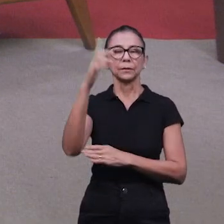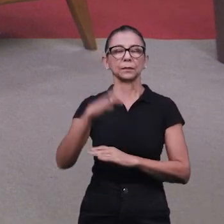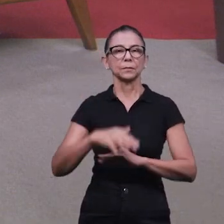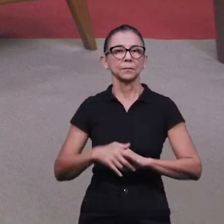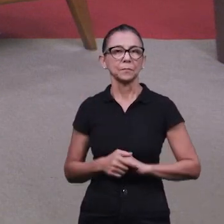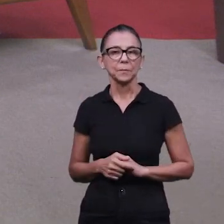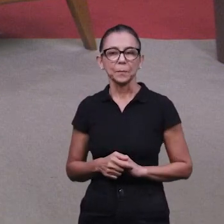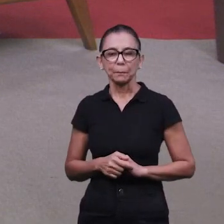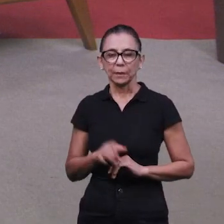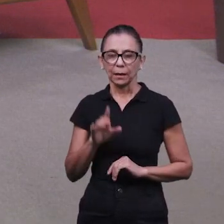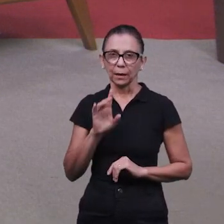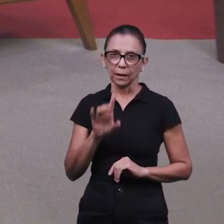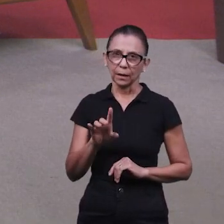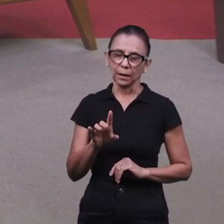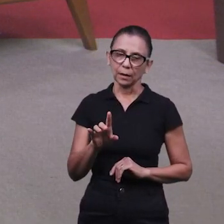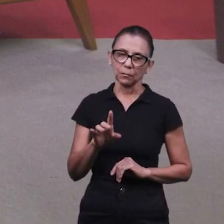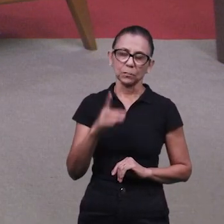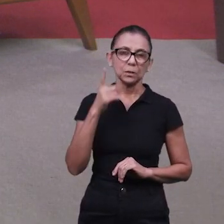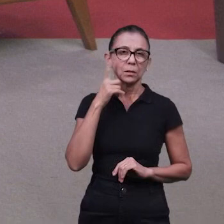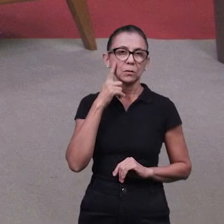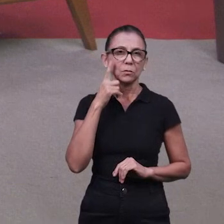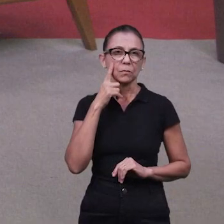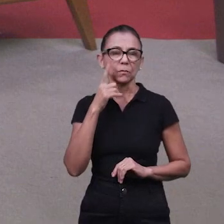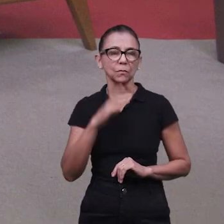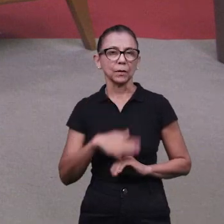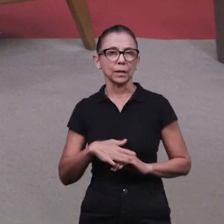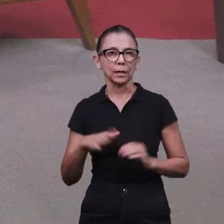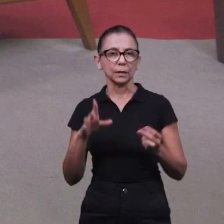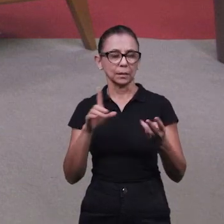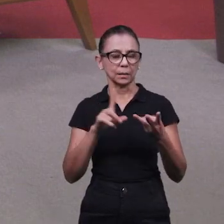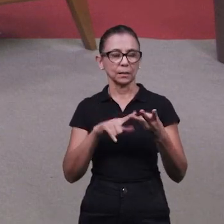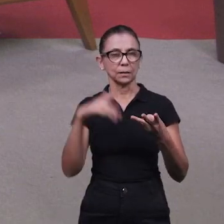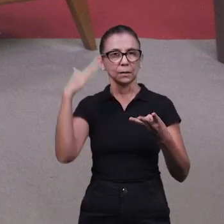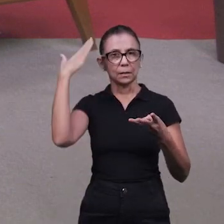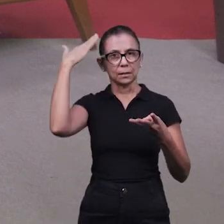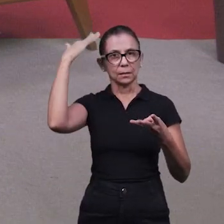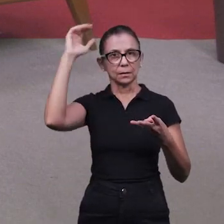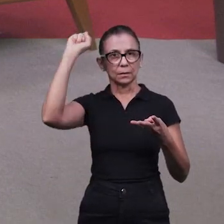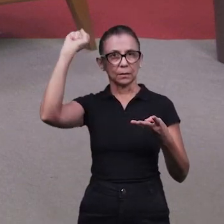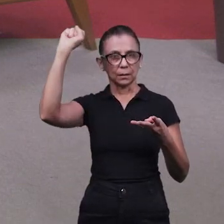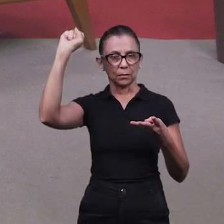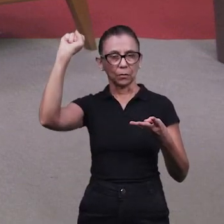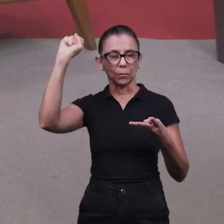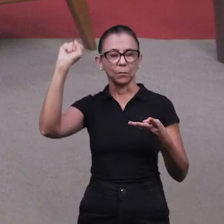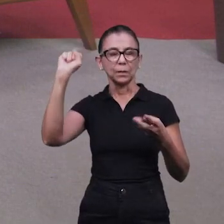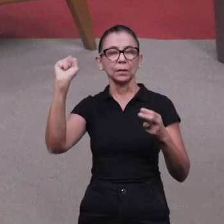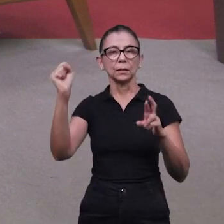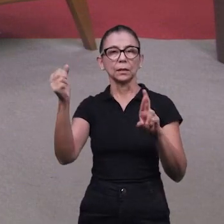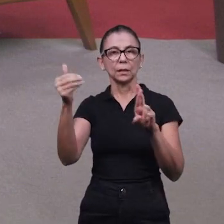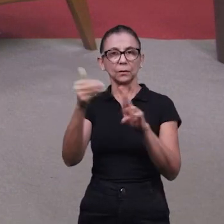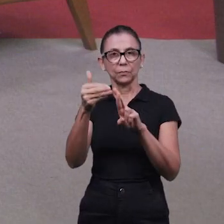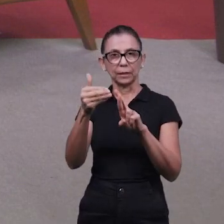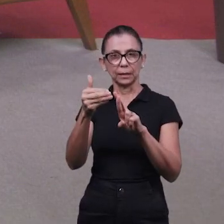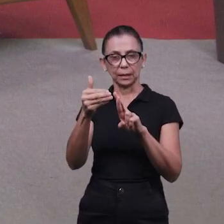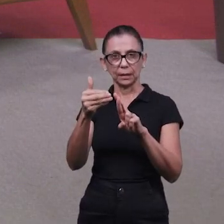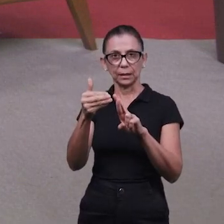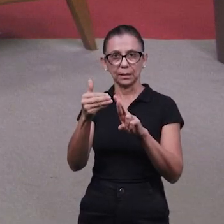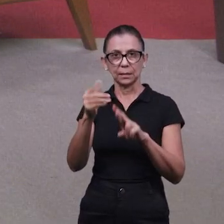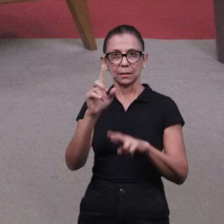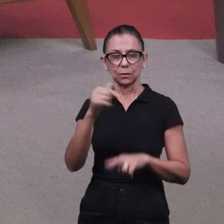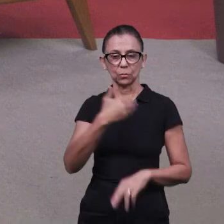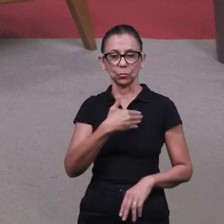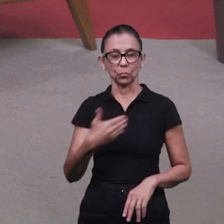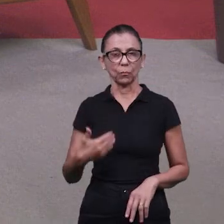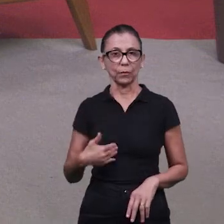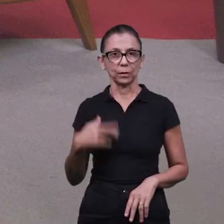l'obéissance, quand nous allons maintenant vers Salomon, et là, nous avons comme référence au gouvernement de